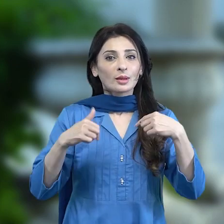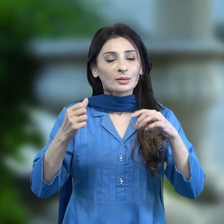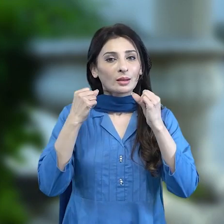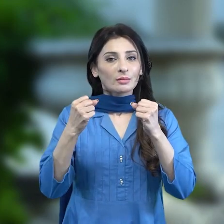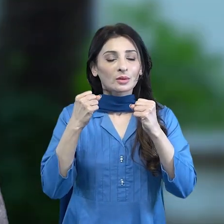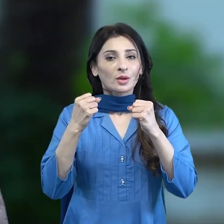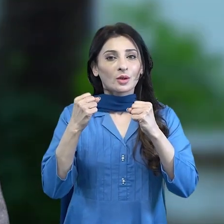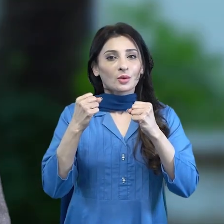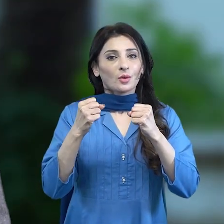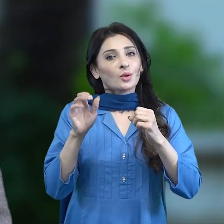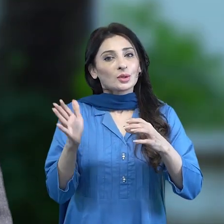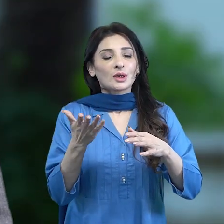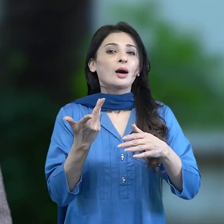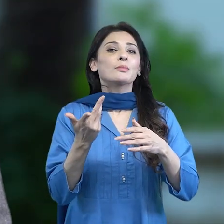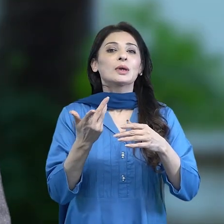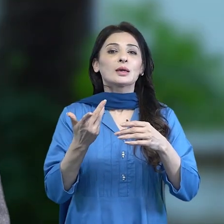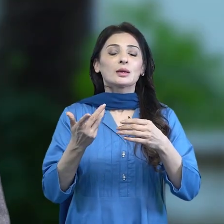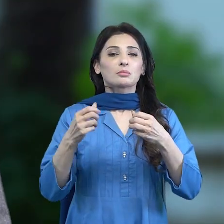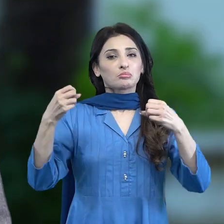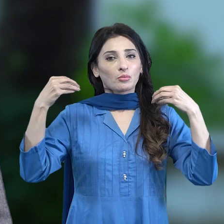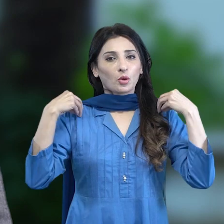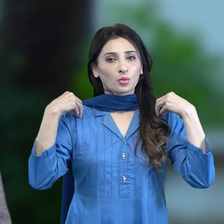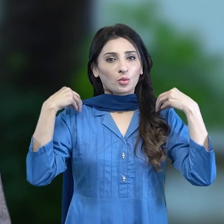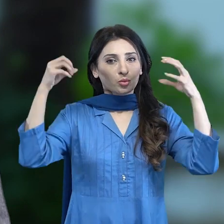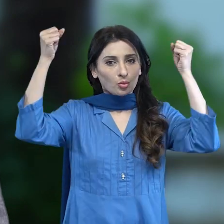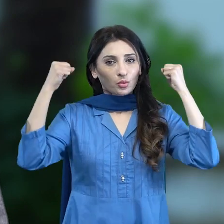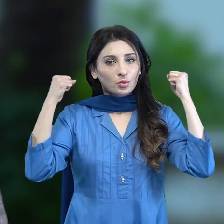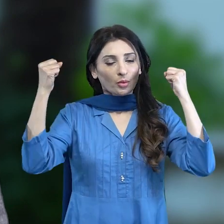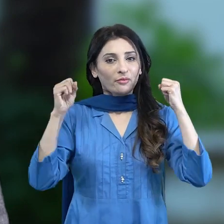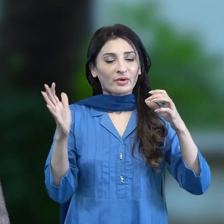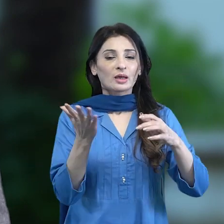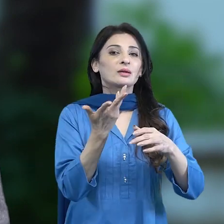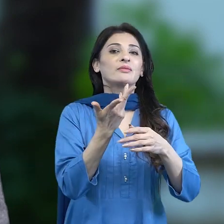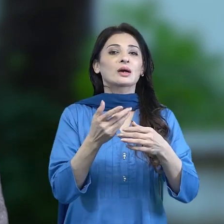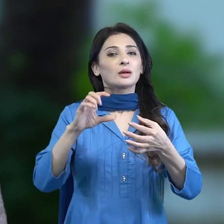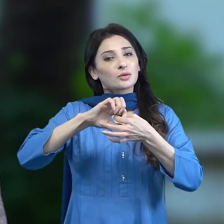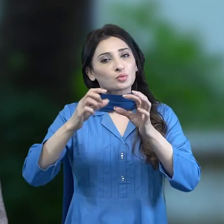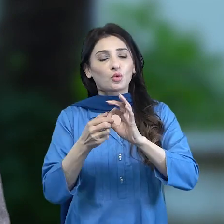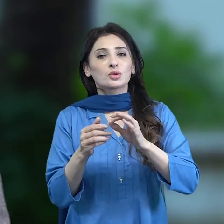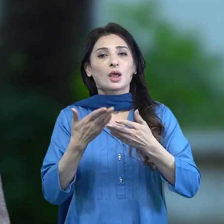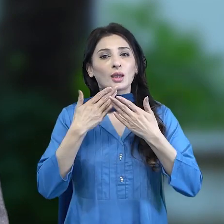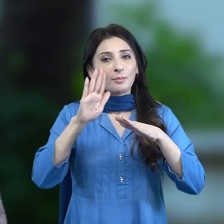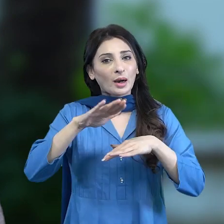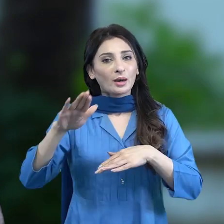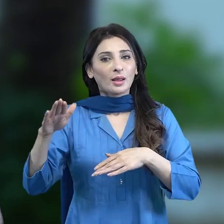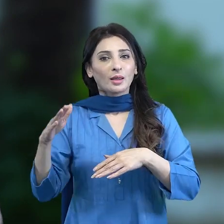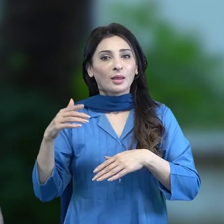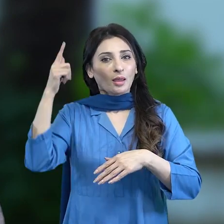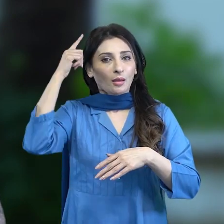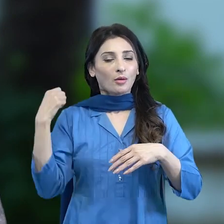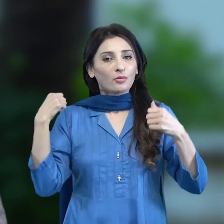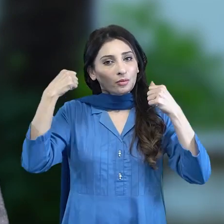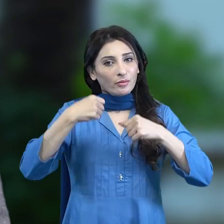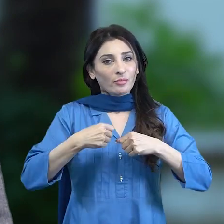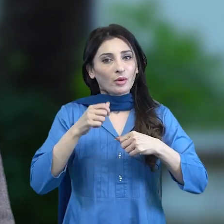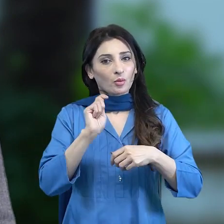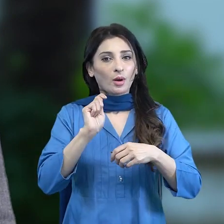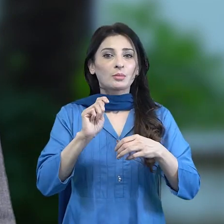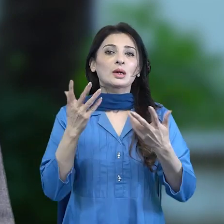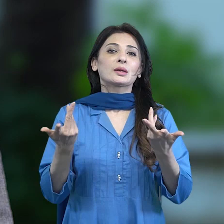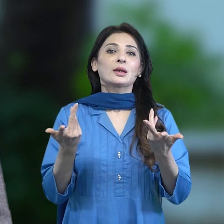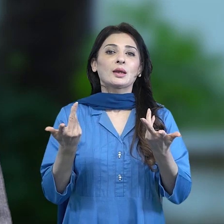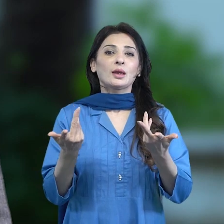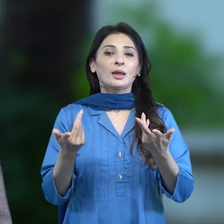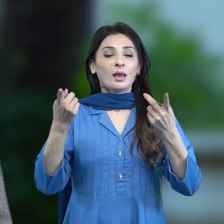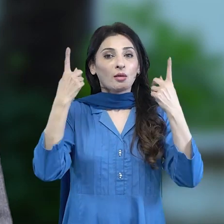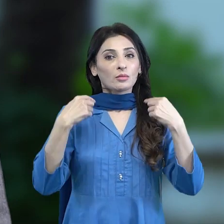में फ़िज़िकल फ़िटनेस को, फ़िज़िकल ट्रेनिंग को ऐड करना चाहिए। हम स्पोर्ट्समैन हैं, हम स्टूडेंट हैं, हम लॉयर हैं, हम